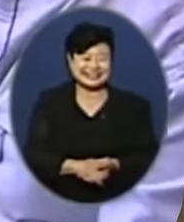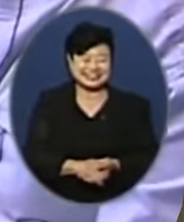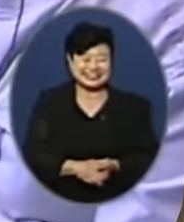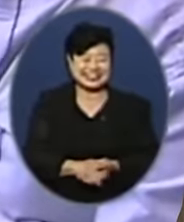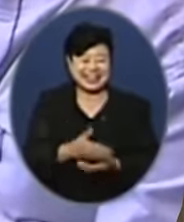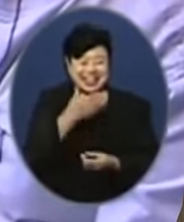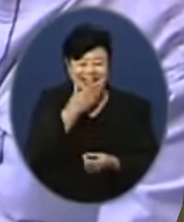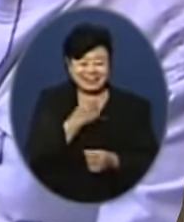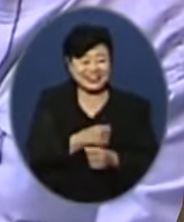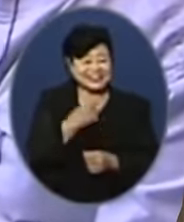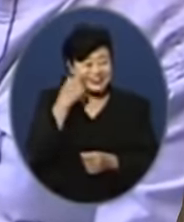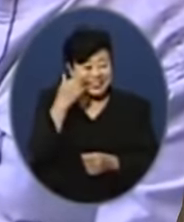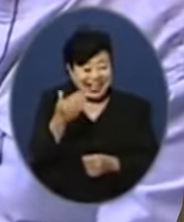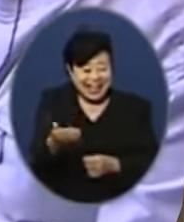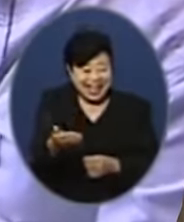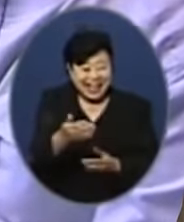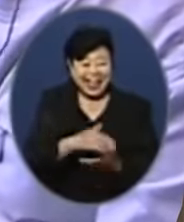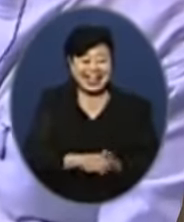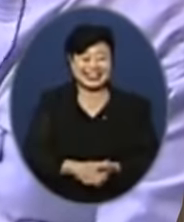여러분 행복하십니까?